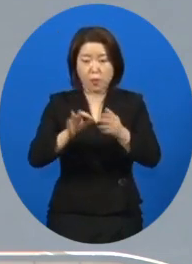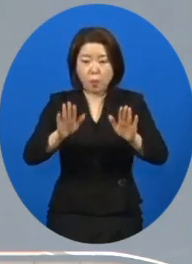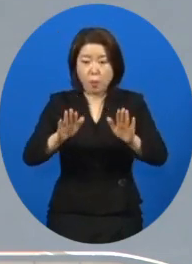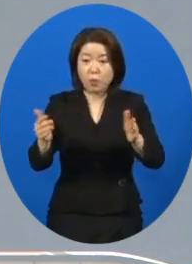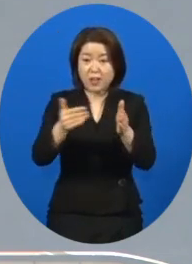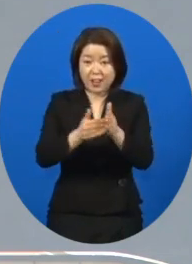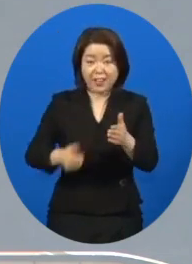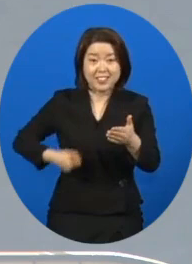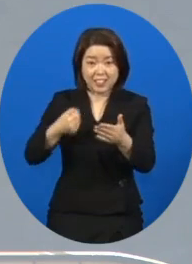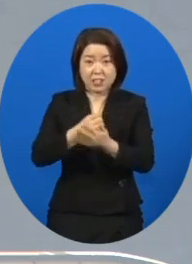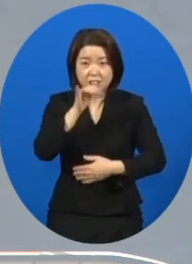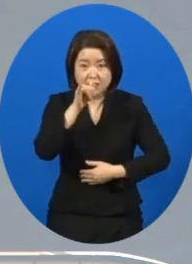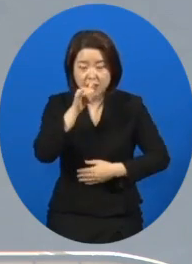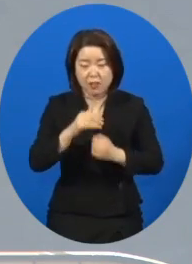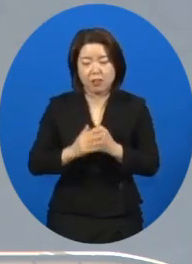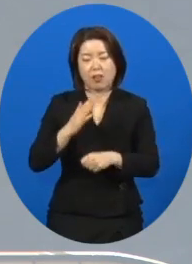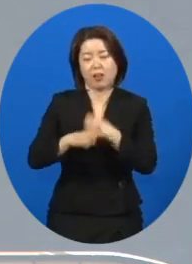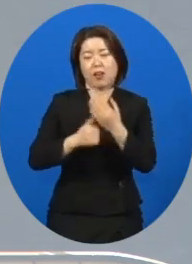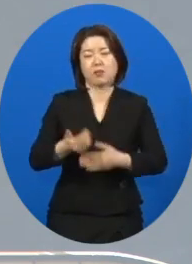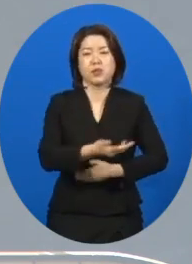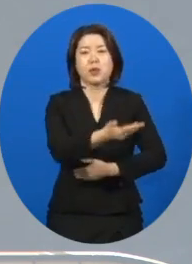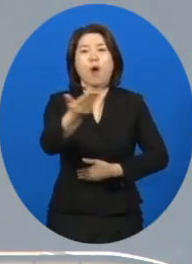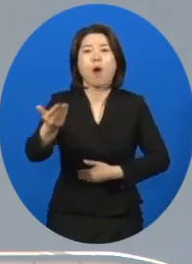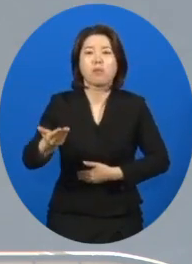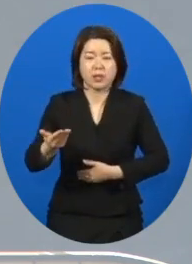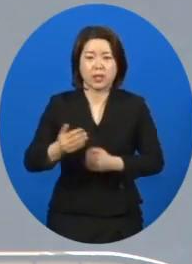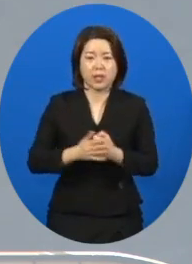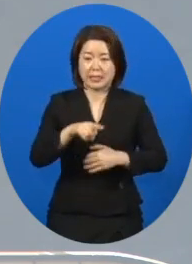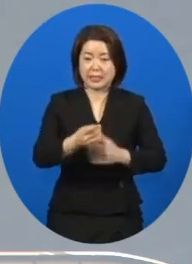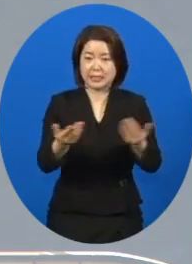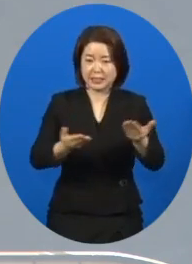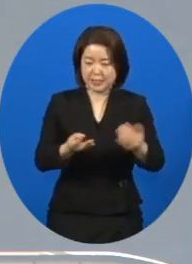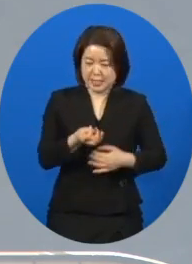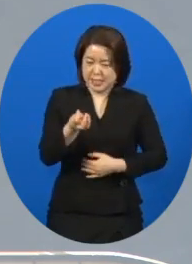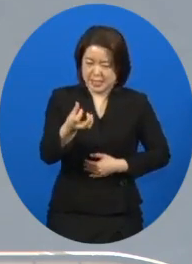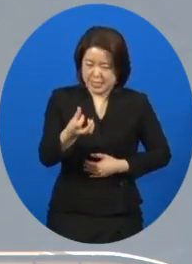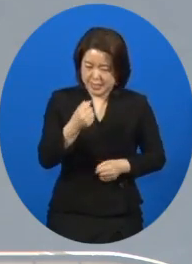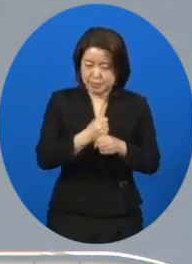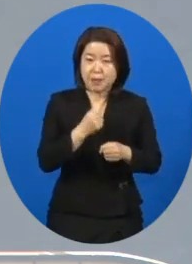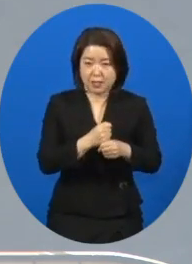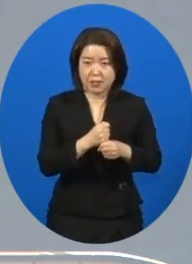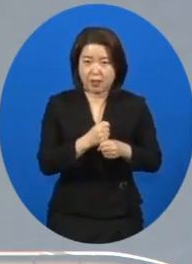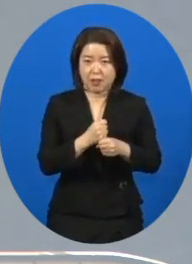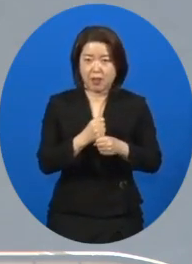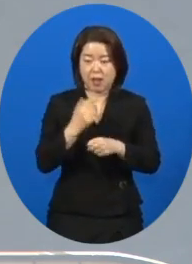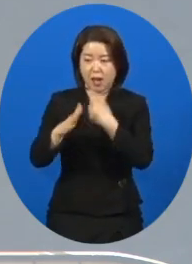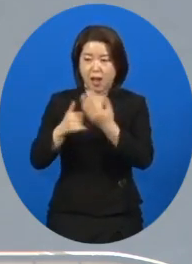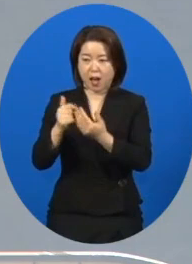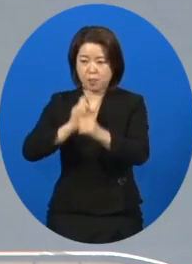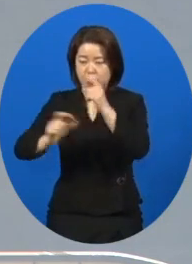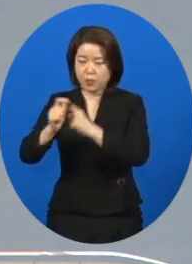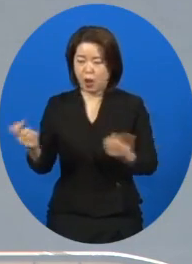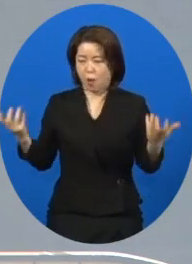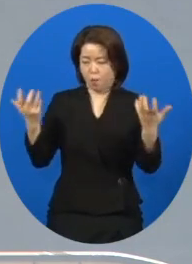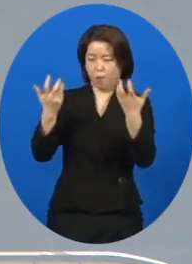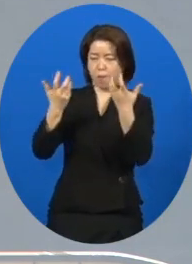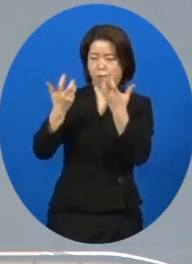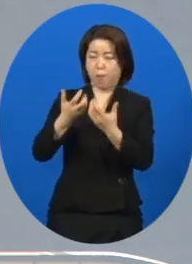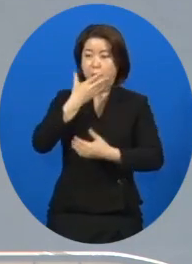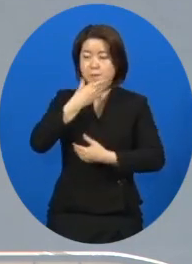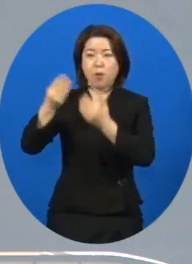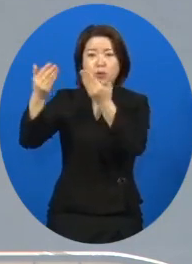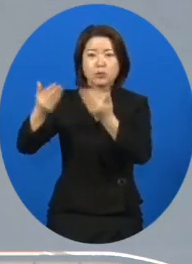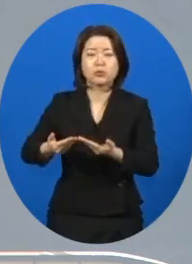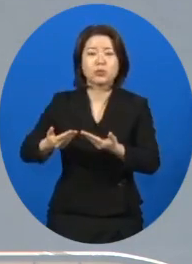하지만 하나님이 여러분에게 그 일을 씨를 삼으셔서 하나님이 넘치게 복을 주시려고